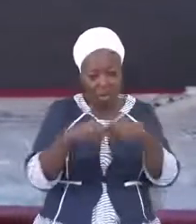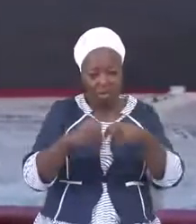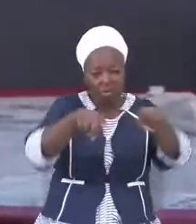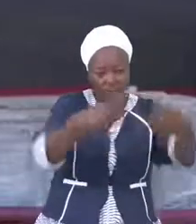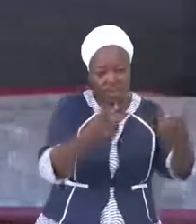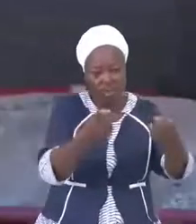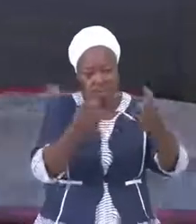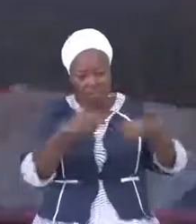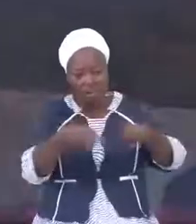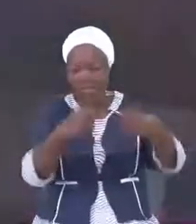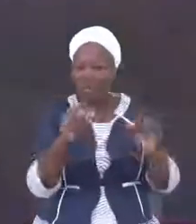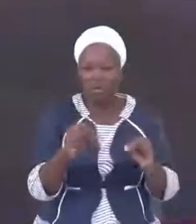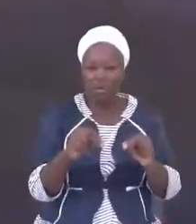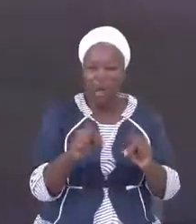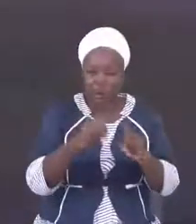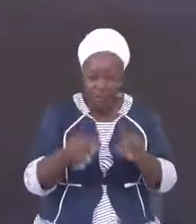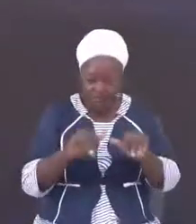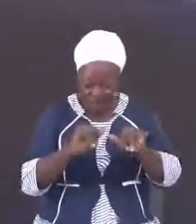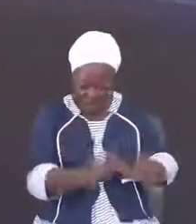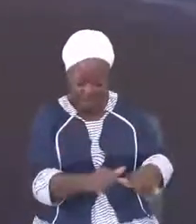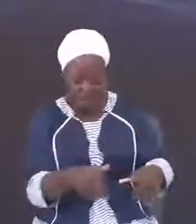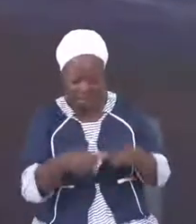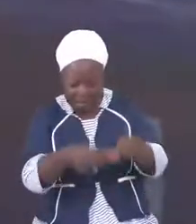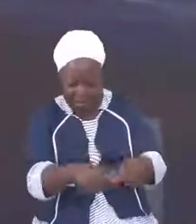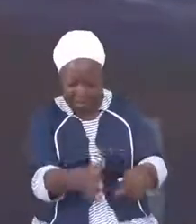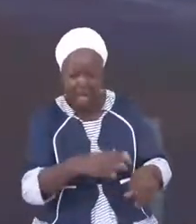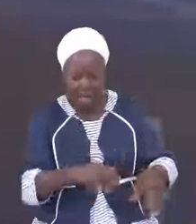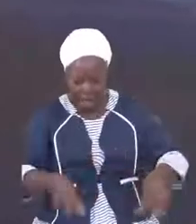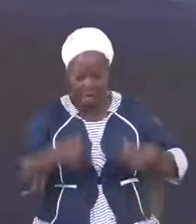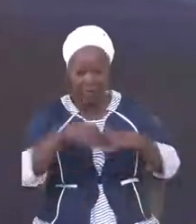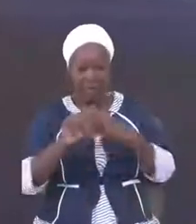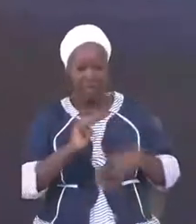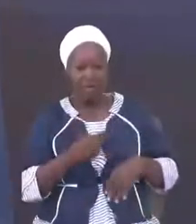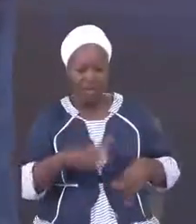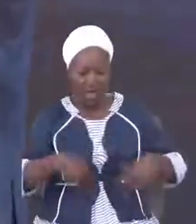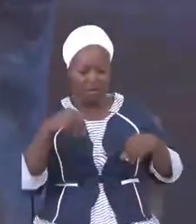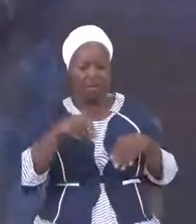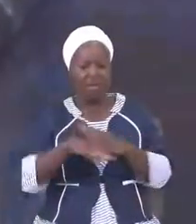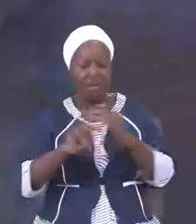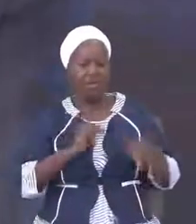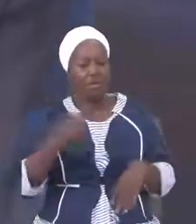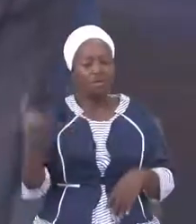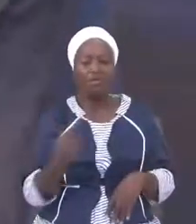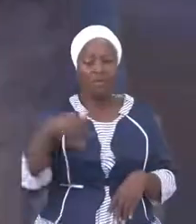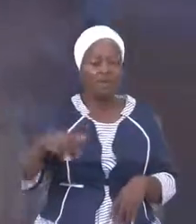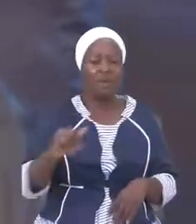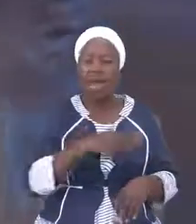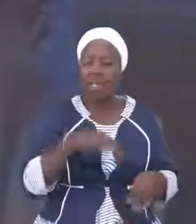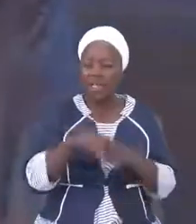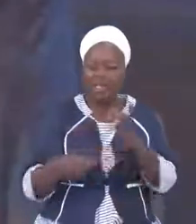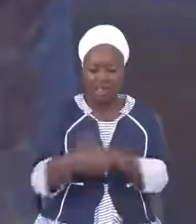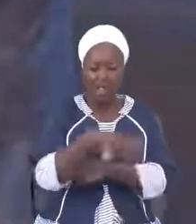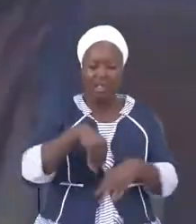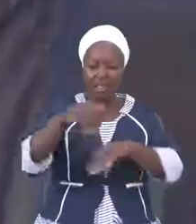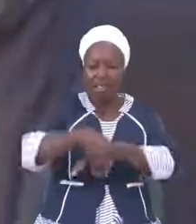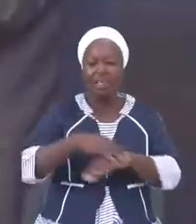ça vient et quitte. Non, ça habite là-bas. Ça reste en nous. Ça demeure en nous pour toujours. Le jour,